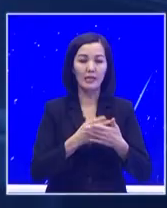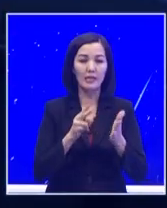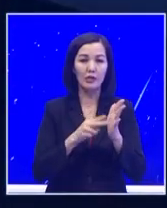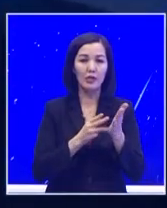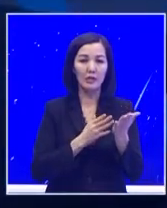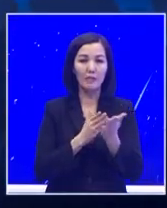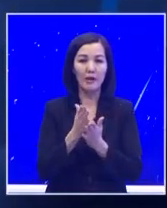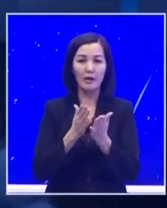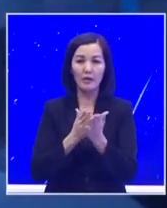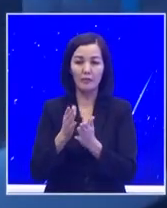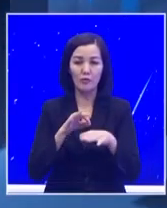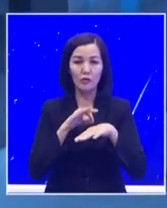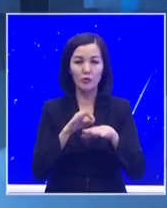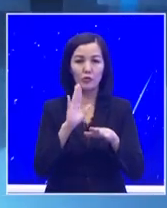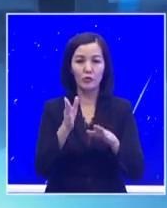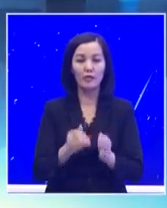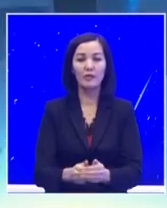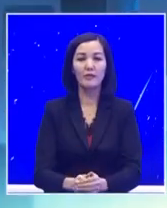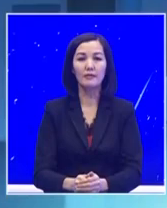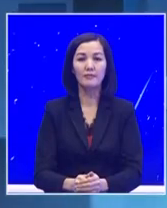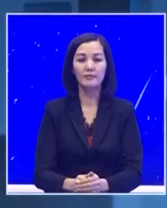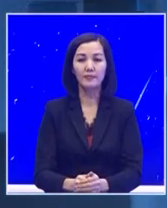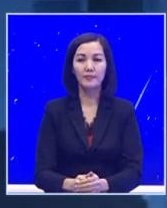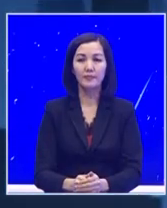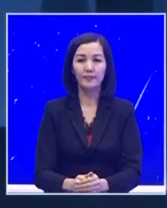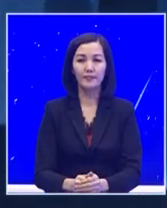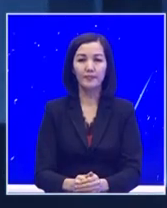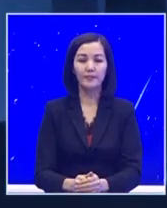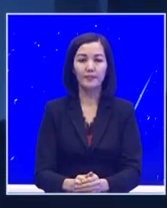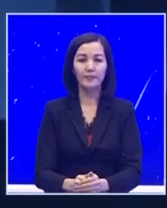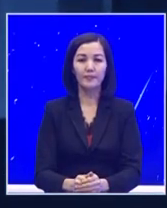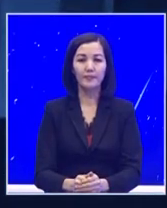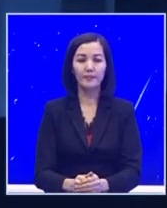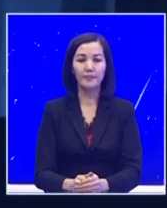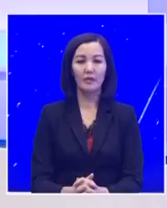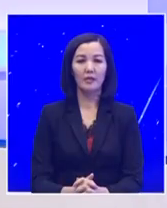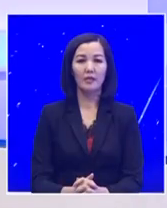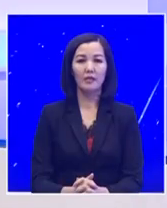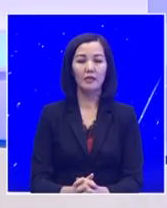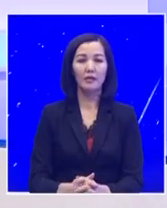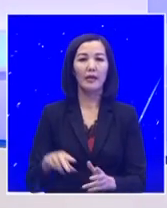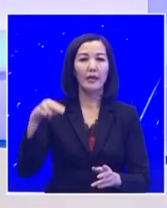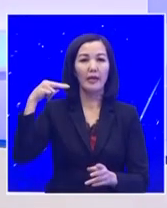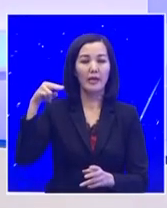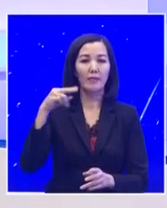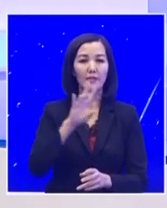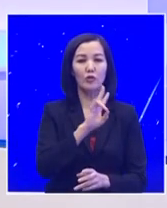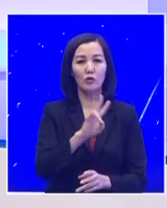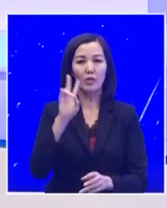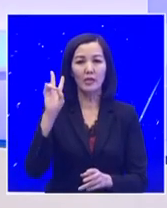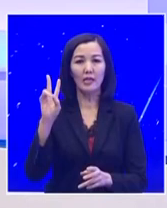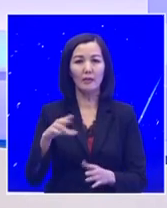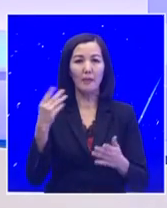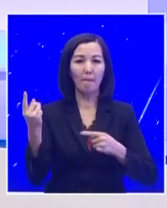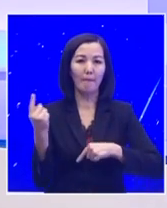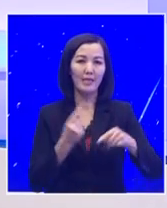жүргізіледі. Азиза Ғазезқызы, Ринат Өтеев, Президент Телерадио кешенінің көмегімен, Нұрсұлтан. Елбасының бизнестің әлеуметтік